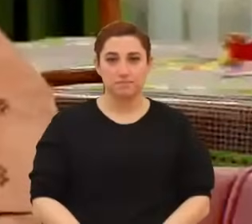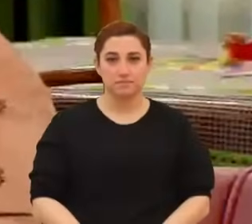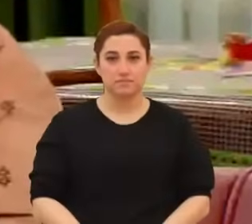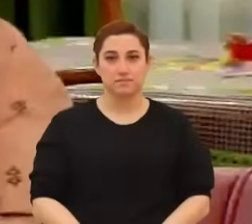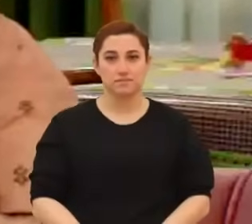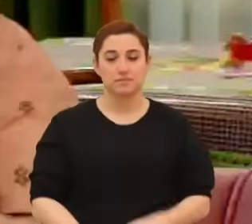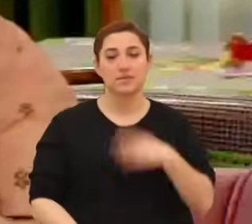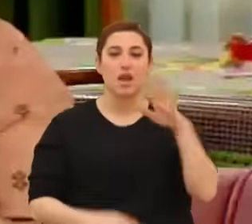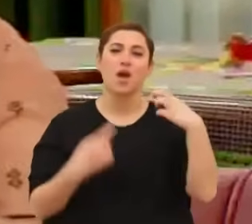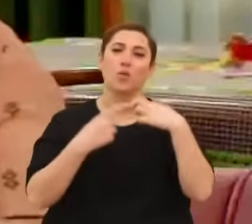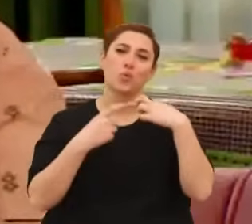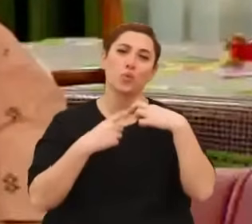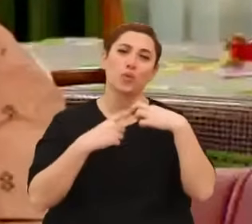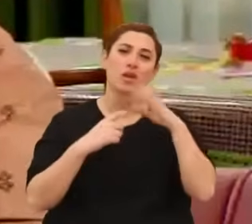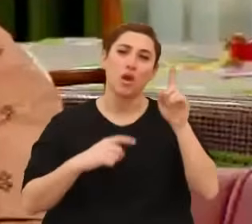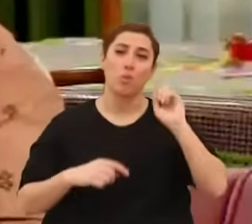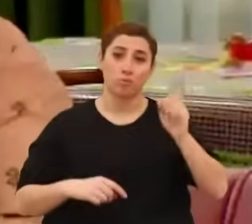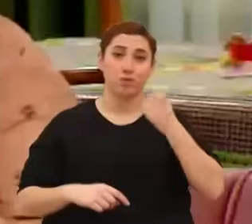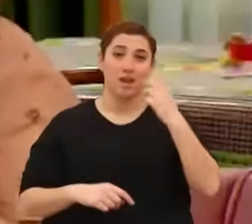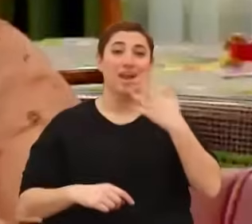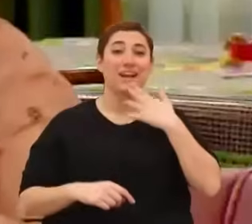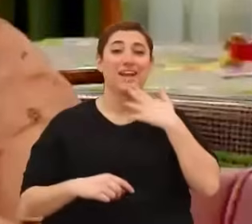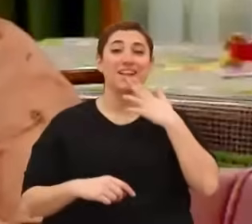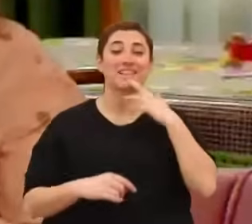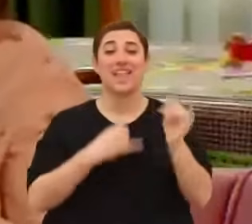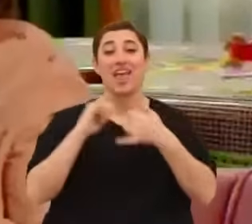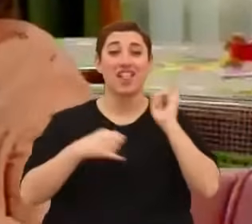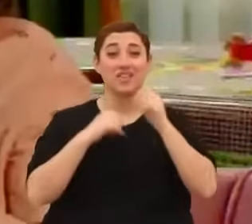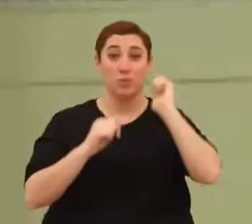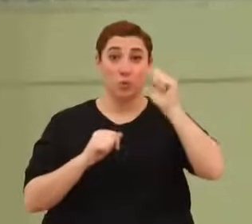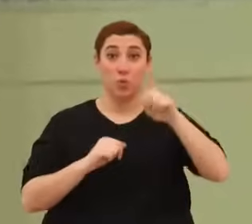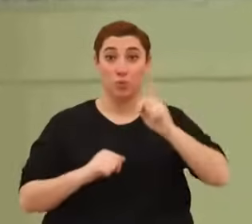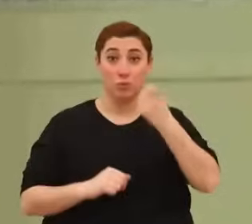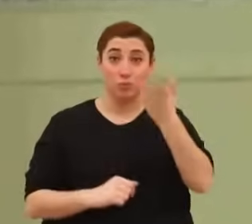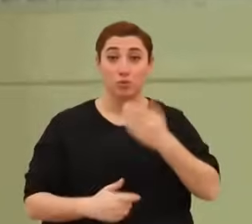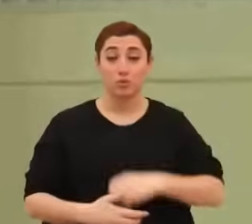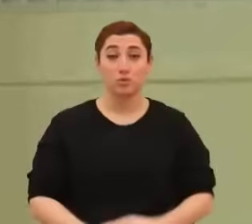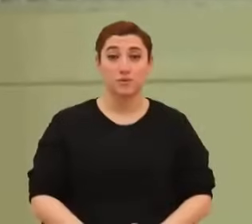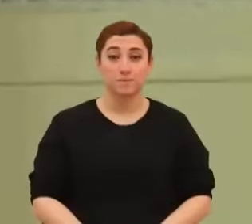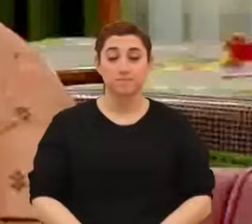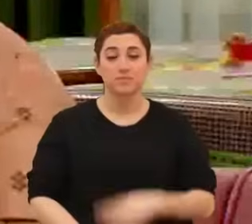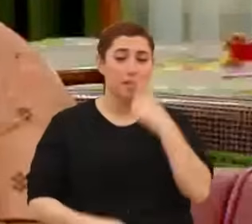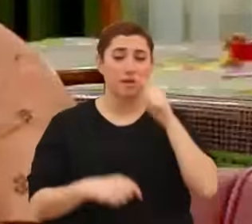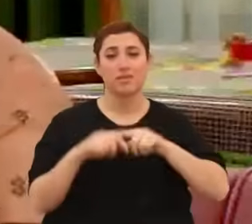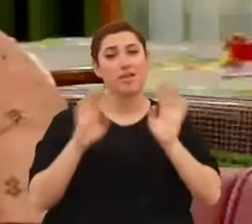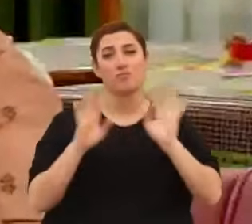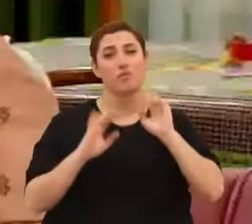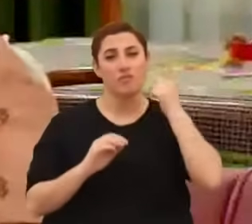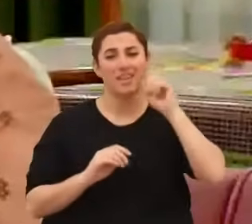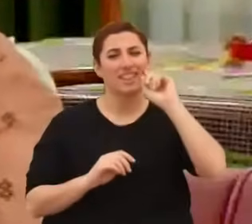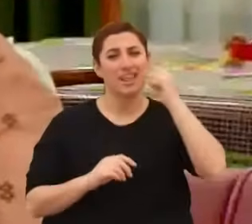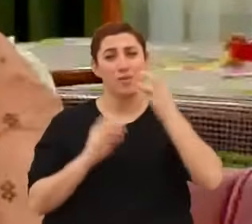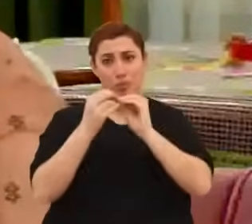Ya yok ya. Yani bula bula kadın matinelerini mi buldunuz? Ay inanamıyorum vallahi,